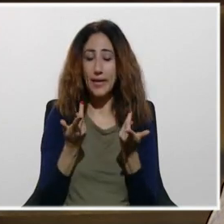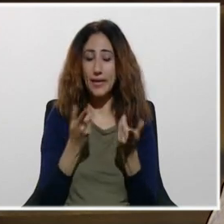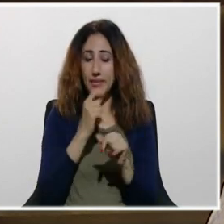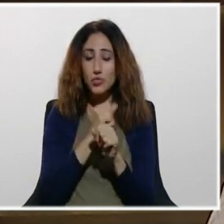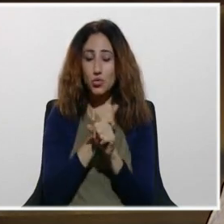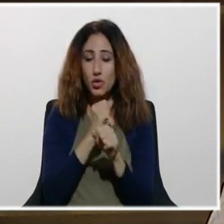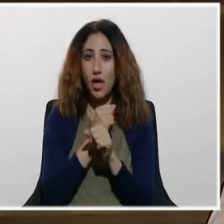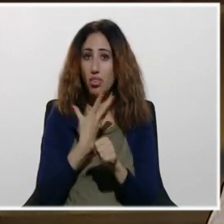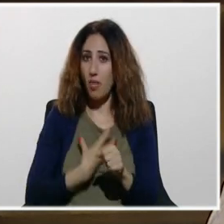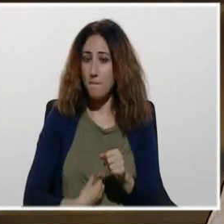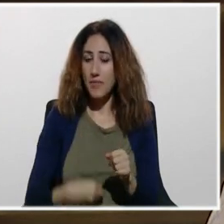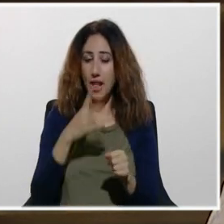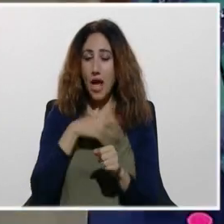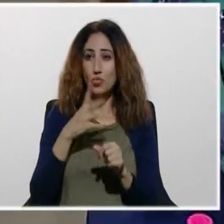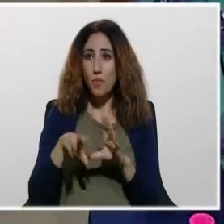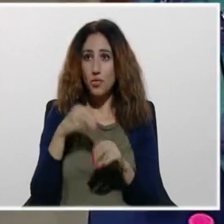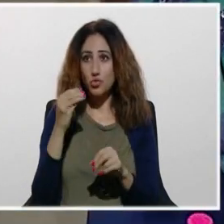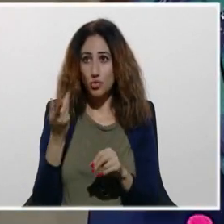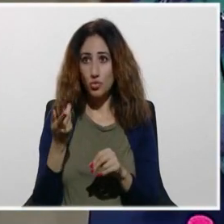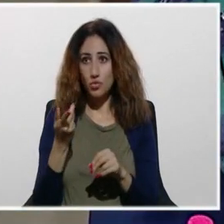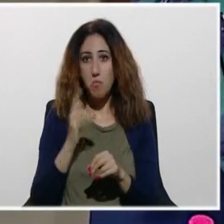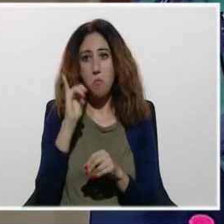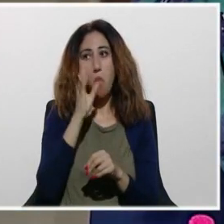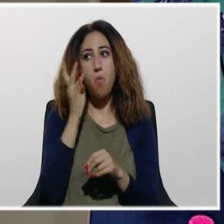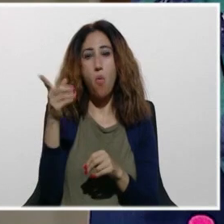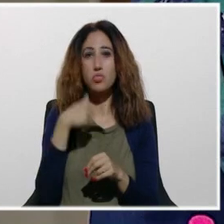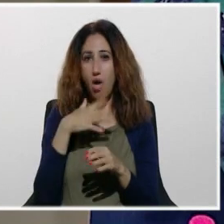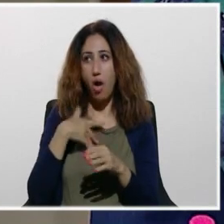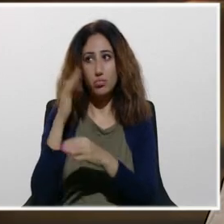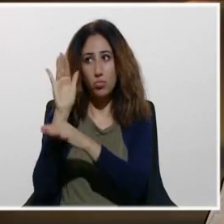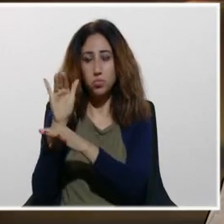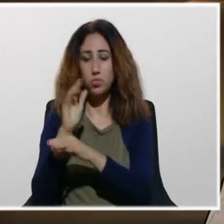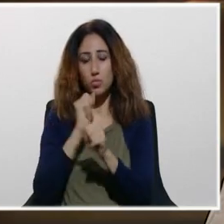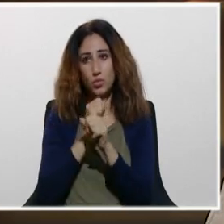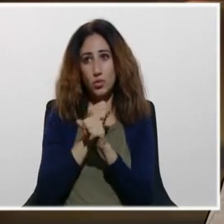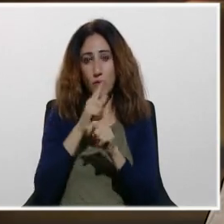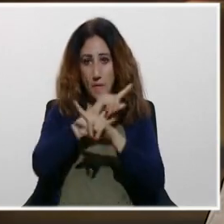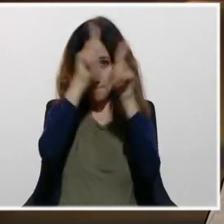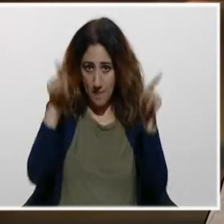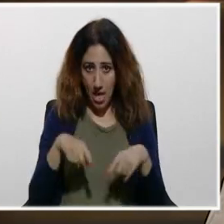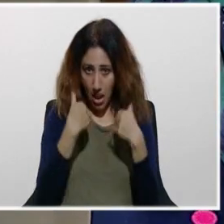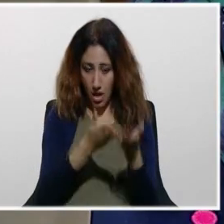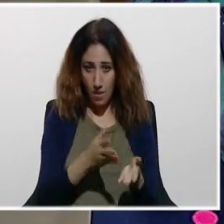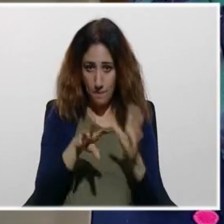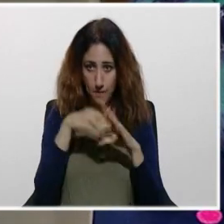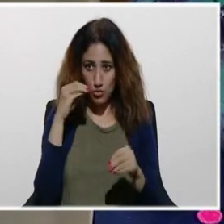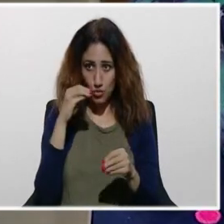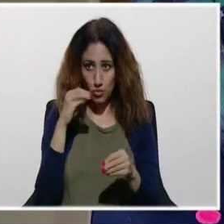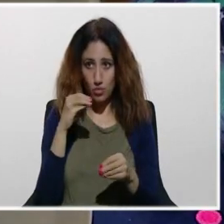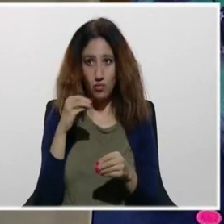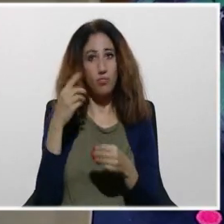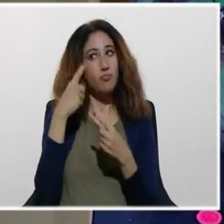فيه وتبقي مطمنه؟ انا اهم حاجه اريح وليدي. طيب يعني اعمل لك مشروع بقاله مثلا اللي